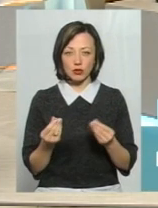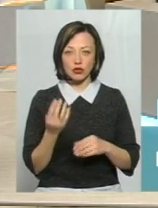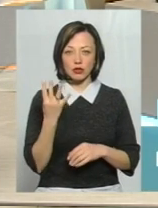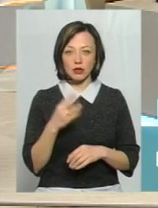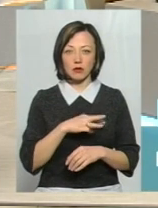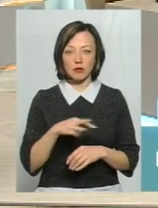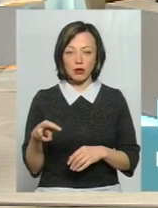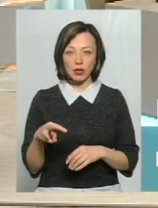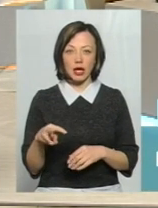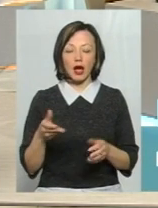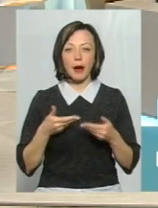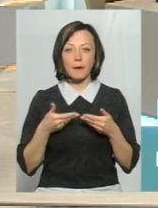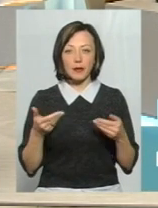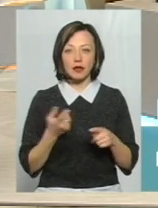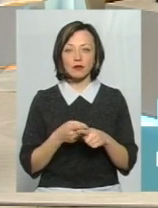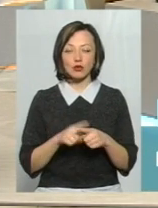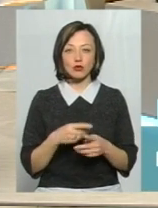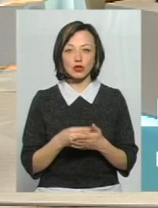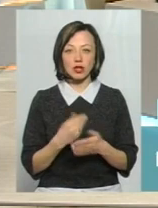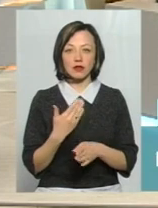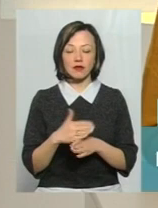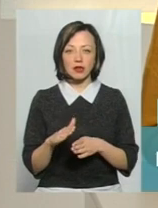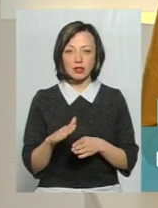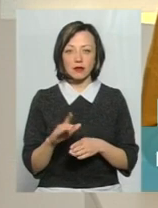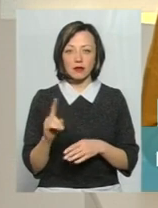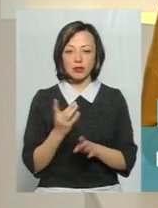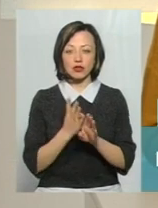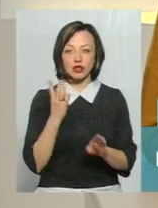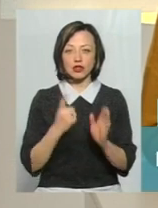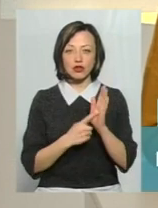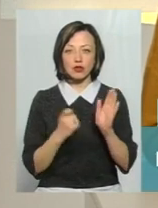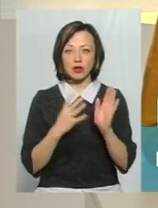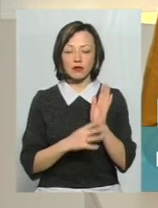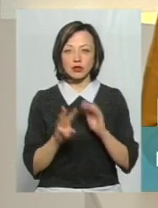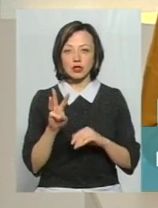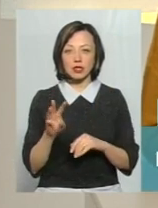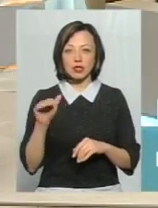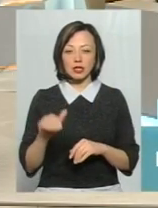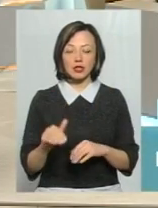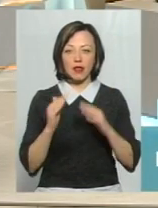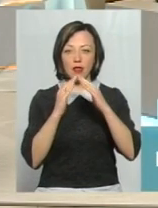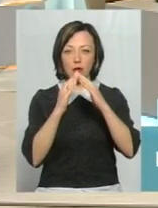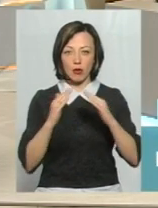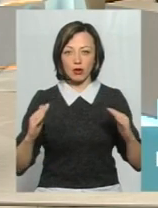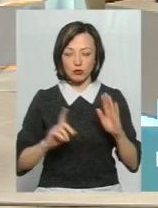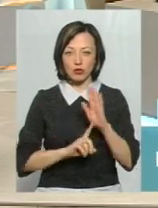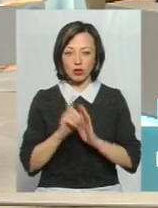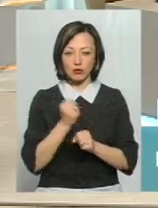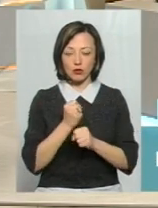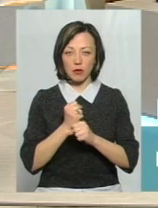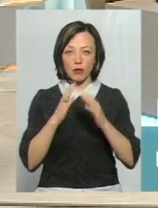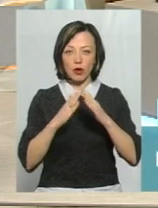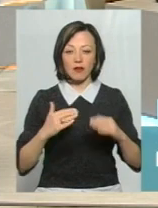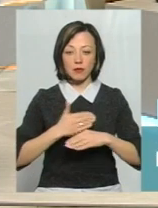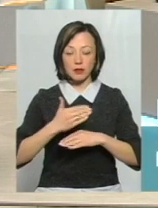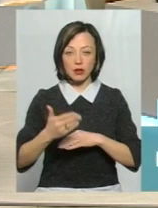мільйони виділено. Ми в цьому бюджеті виділили в першу чергу 693 тисячі на покрівлю. Спочатку ми зробимо покрівлю, а потім,